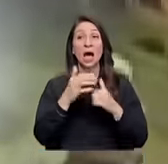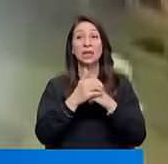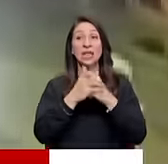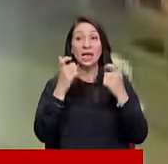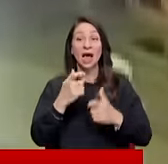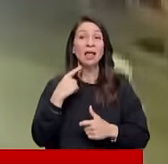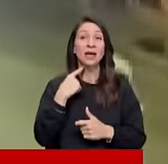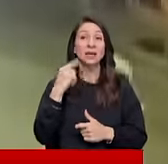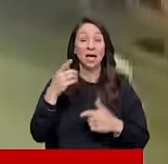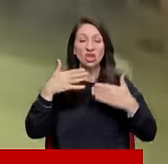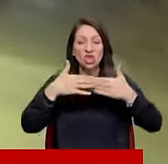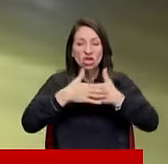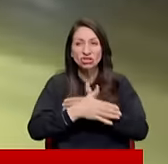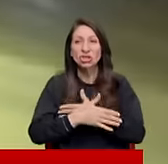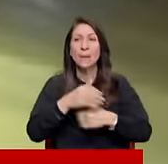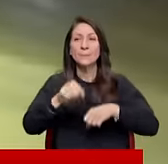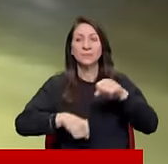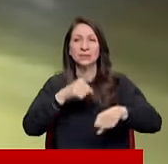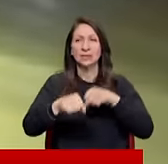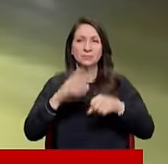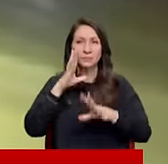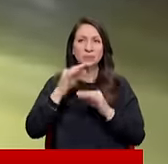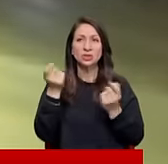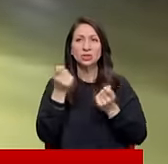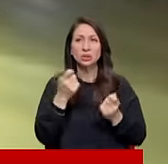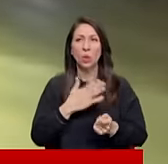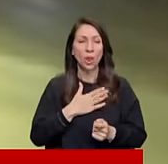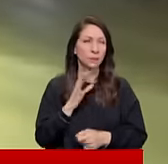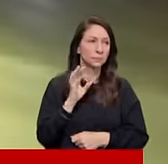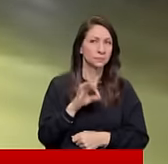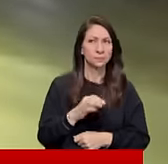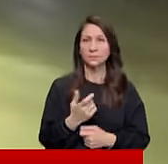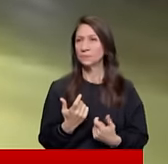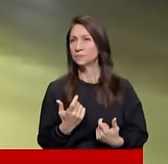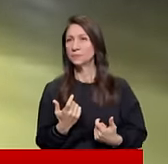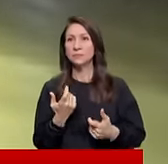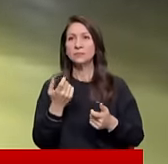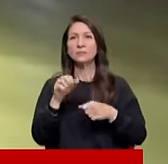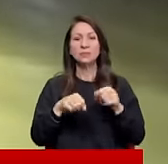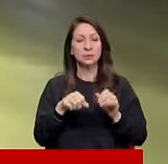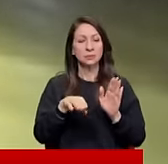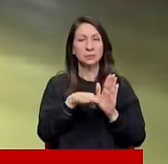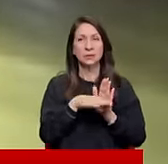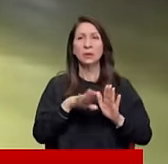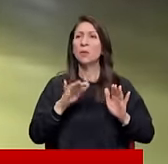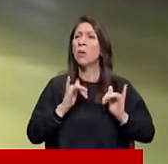Antalya, Alanya'da da gece yarısı bisikletli bir kişi bir iş yerinin önüne geldi. Park halindeki bisikleti